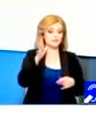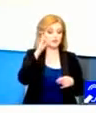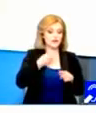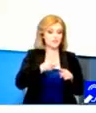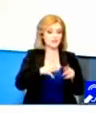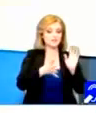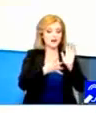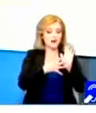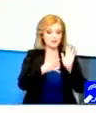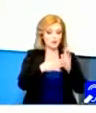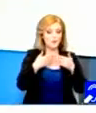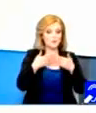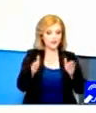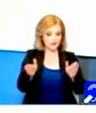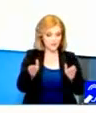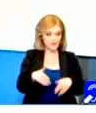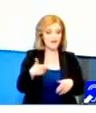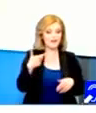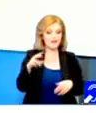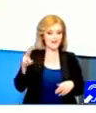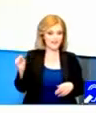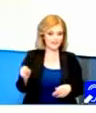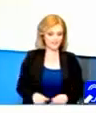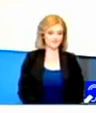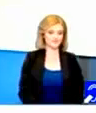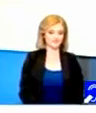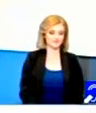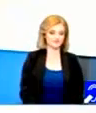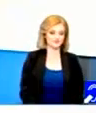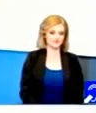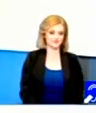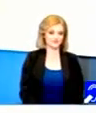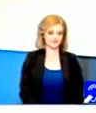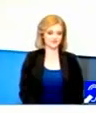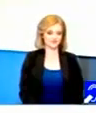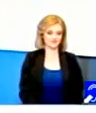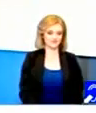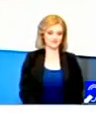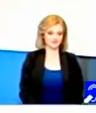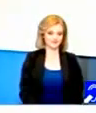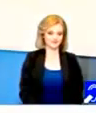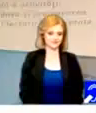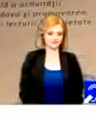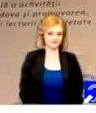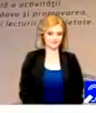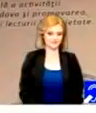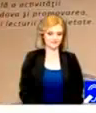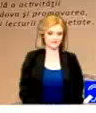premiilor naționale Galex, organizată de Liga Bibliotecarilor din Republica Moldova și Biblioteca Națională.